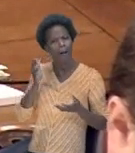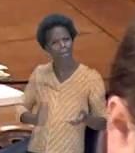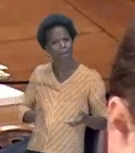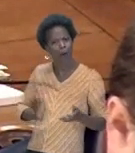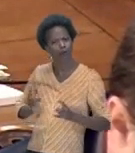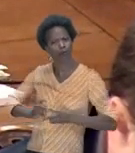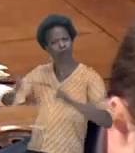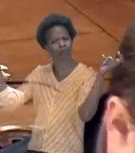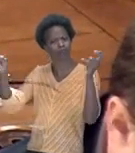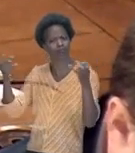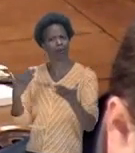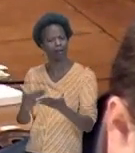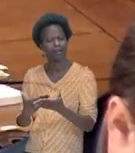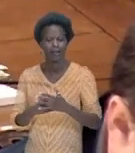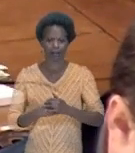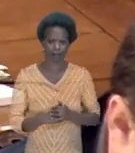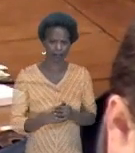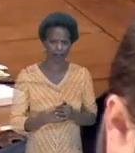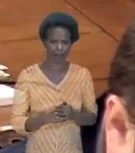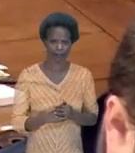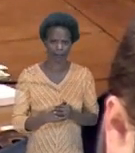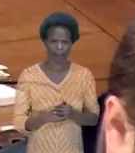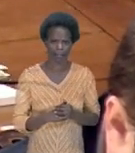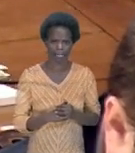claire. Alors c'est vrai que l'ADM est floue